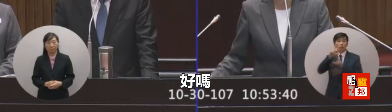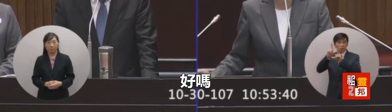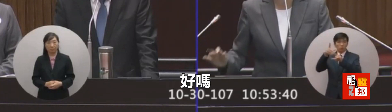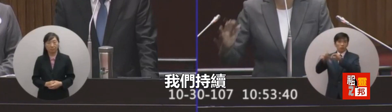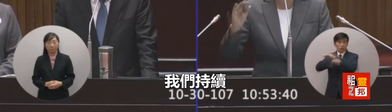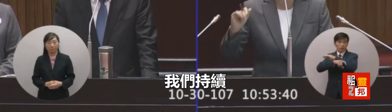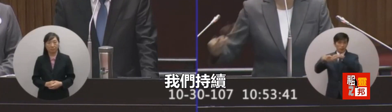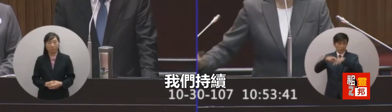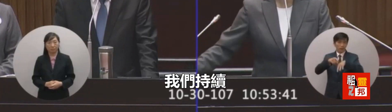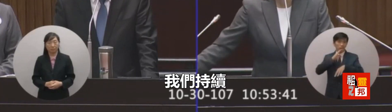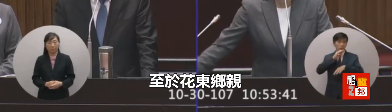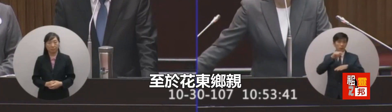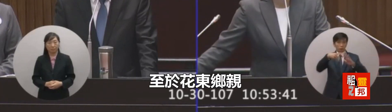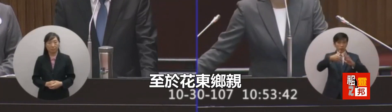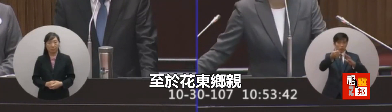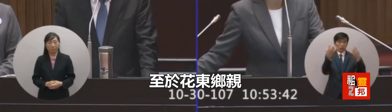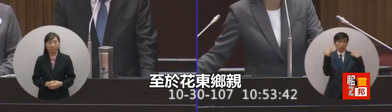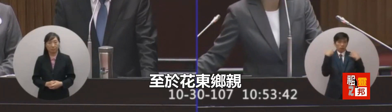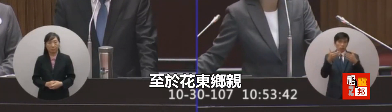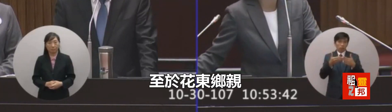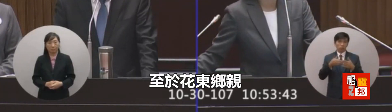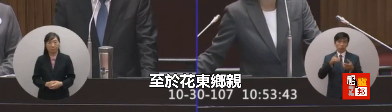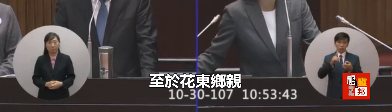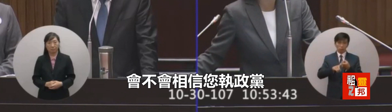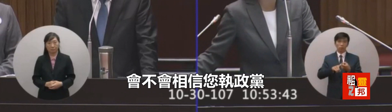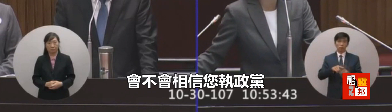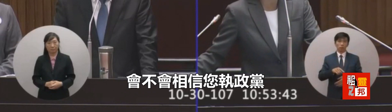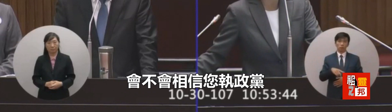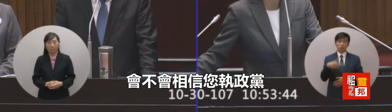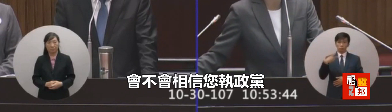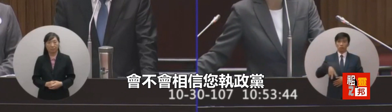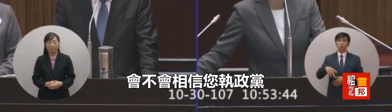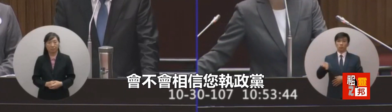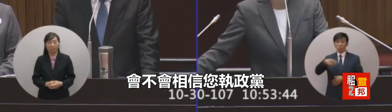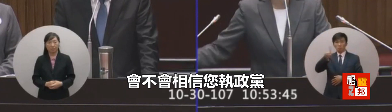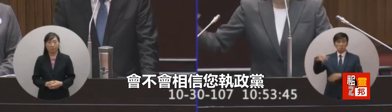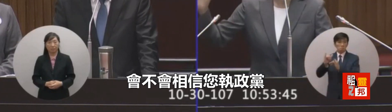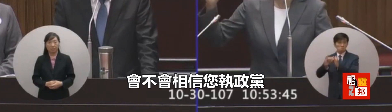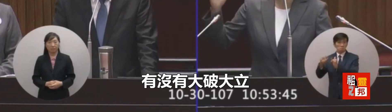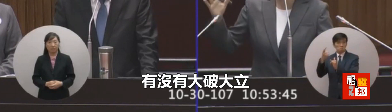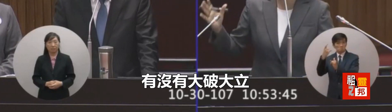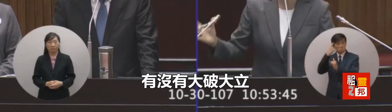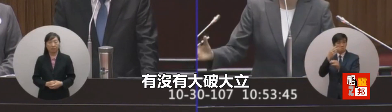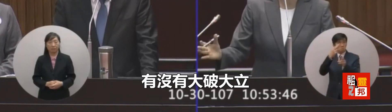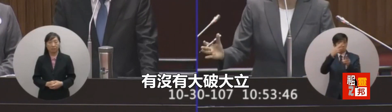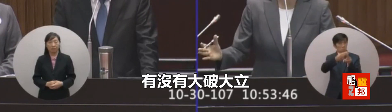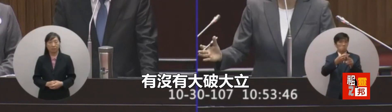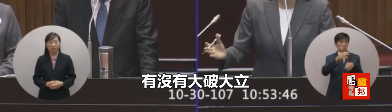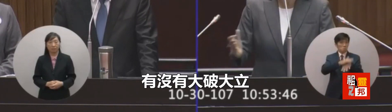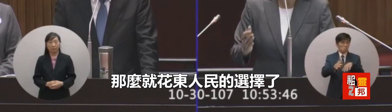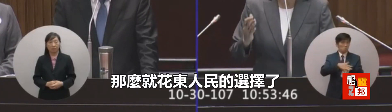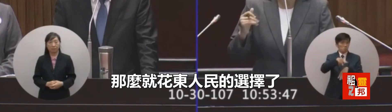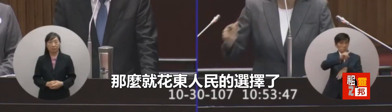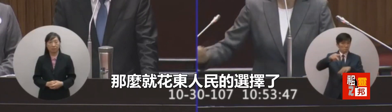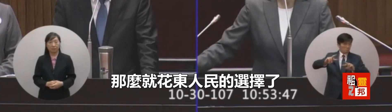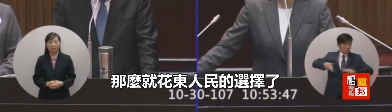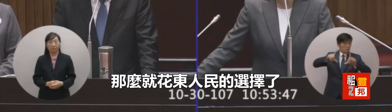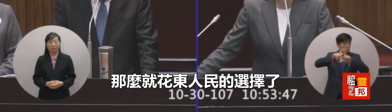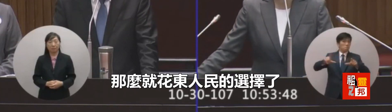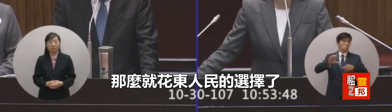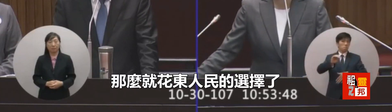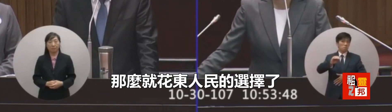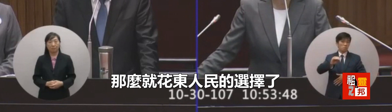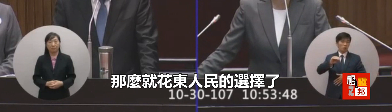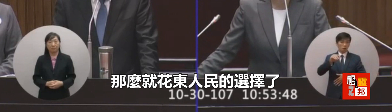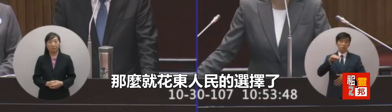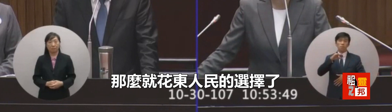责任，好吗？我们持续。至于花东乡亲会不会相信您执政党有没有大破大立，那么就是